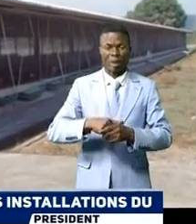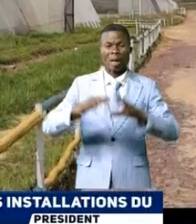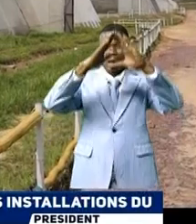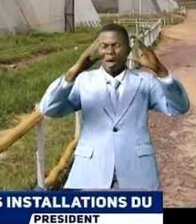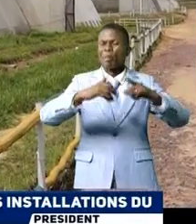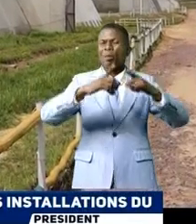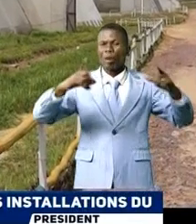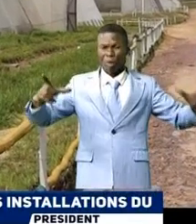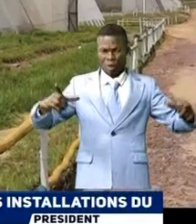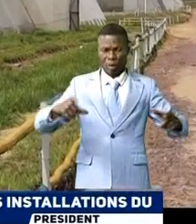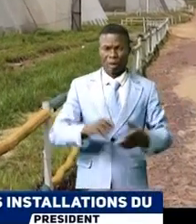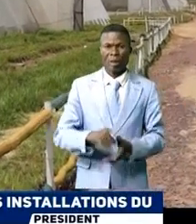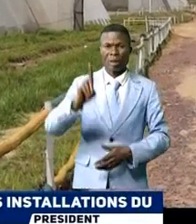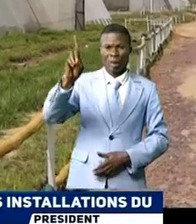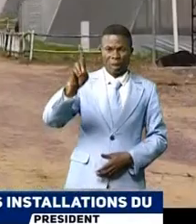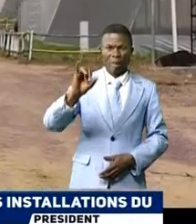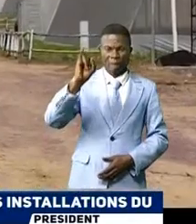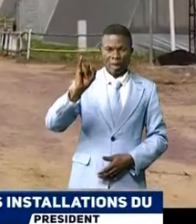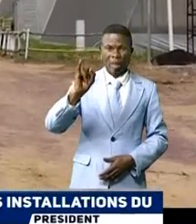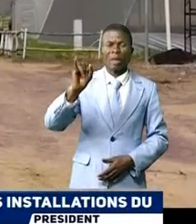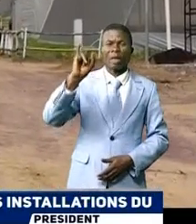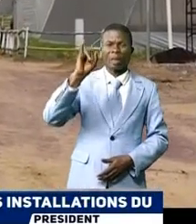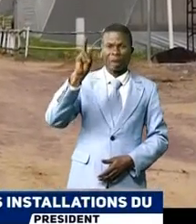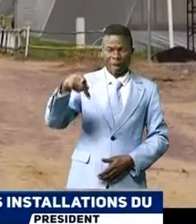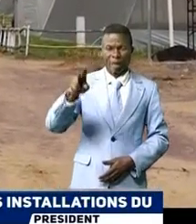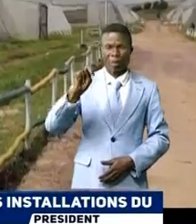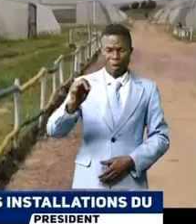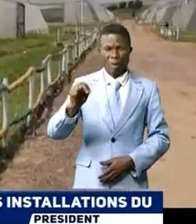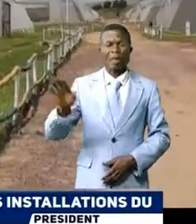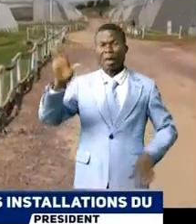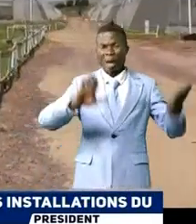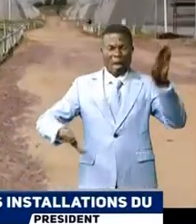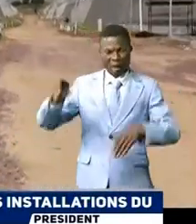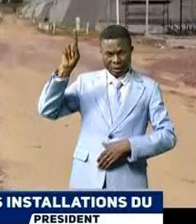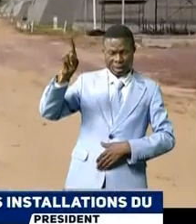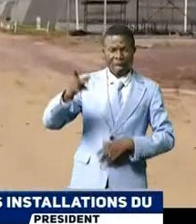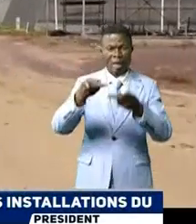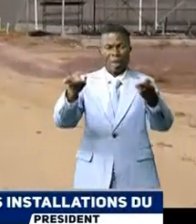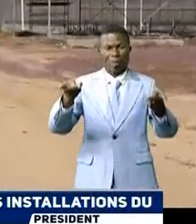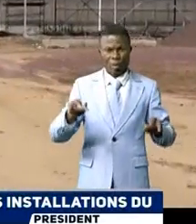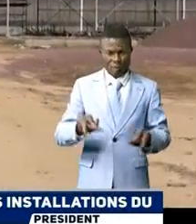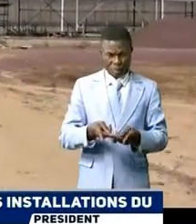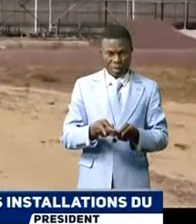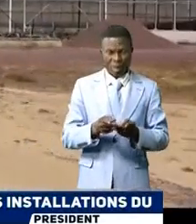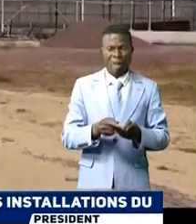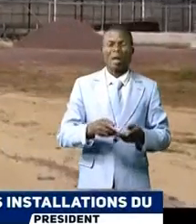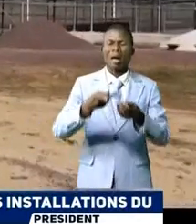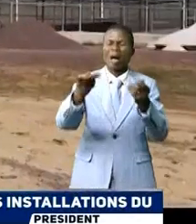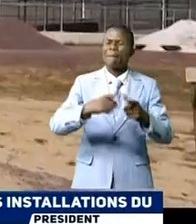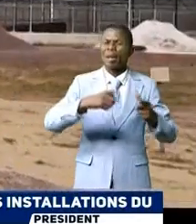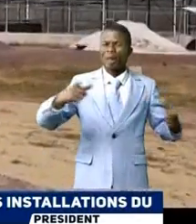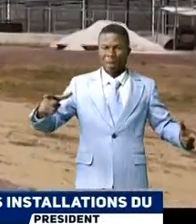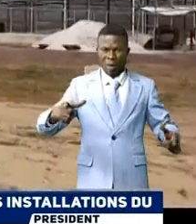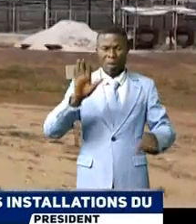concession du domaine agro-industriel et présidentiel de l'Ancelé. Un domaine qui comprend un vaste parc